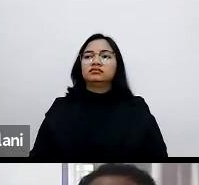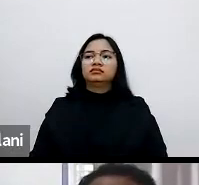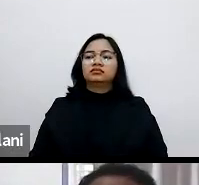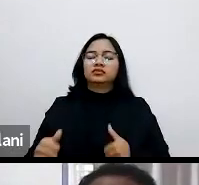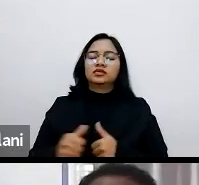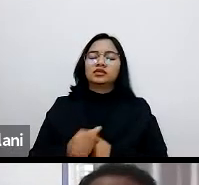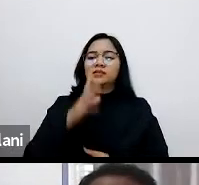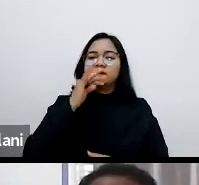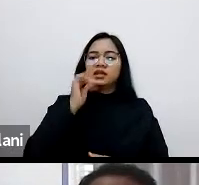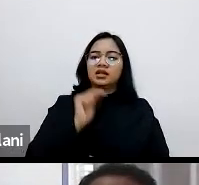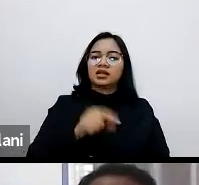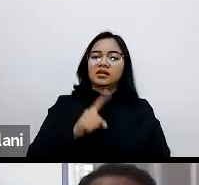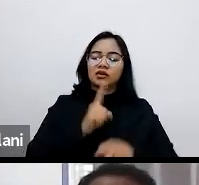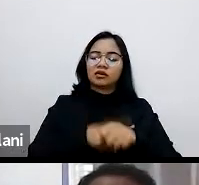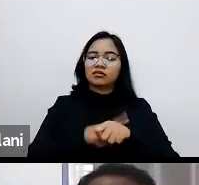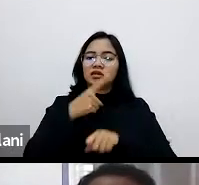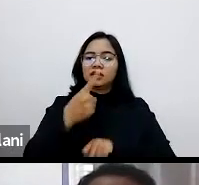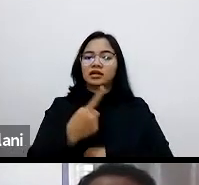ketika kita